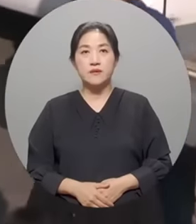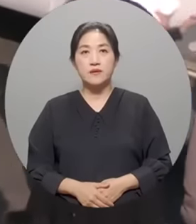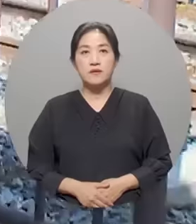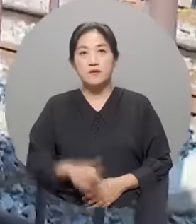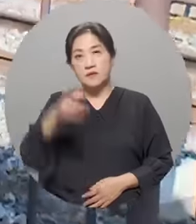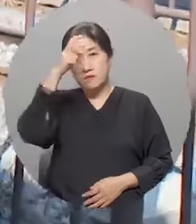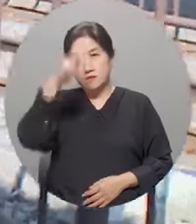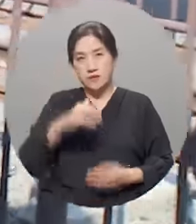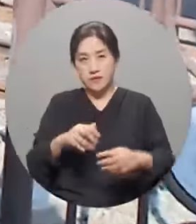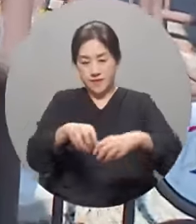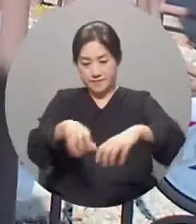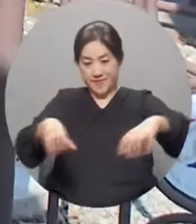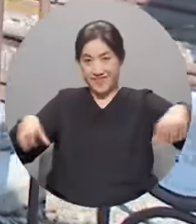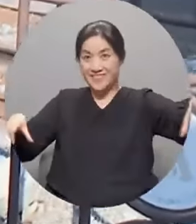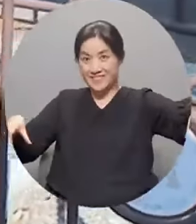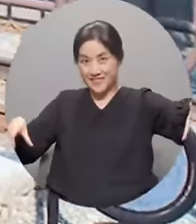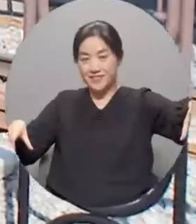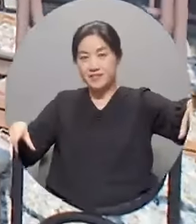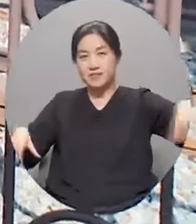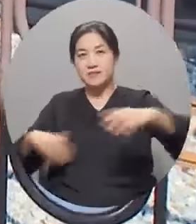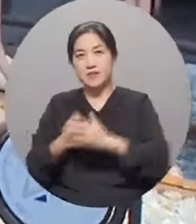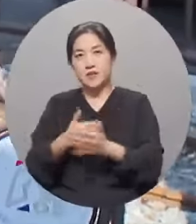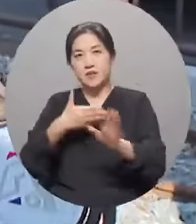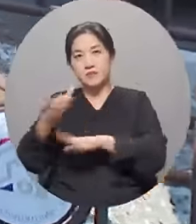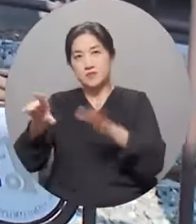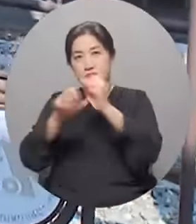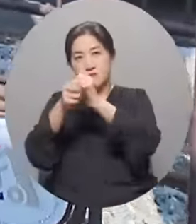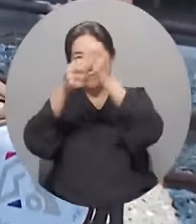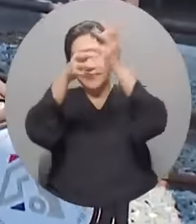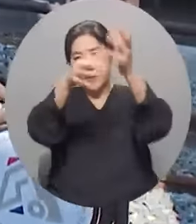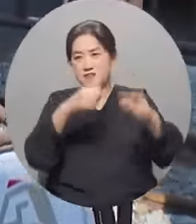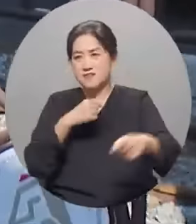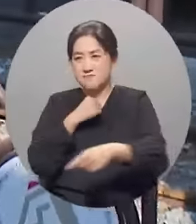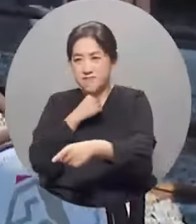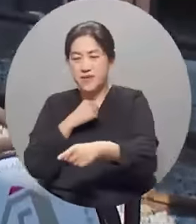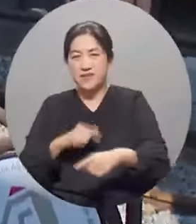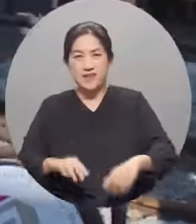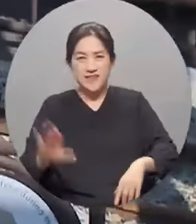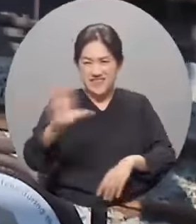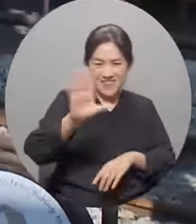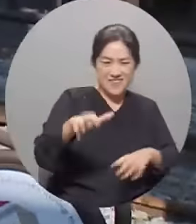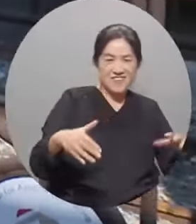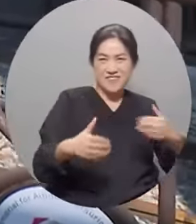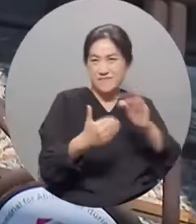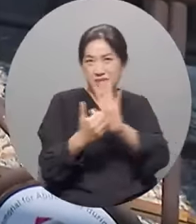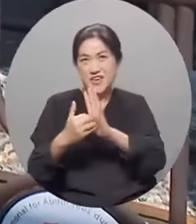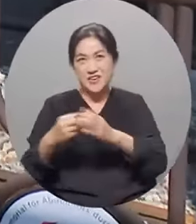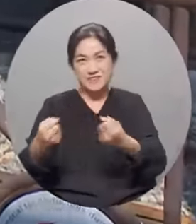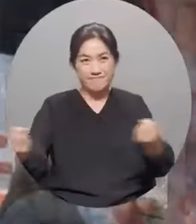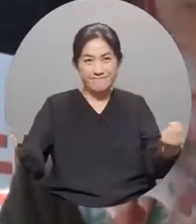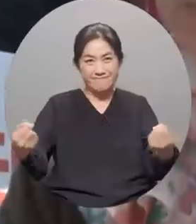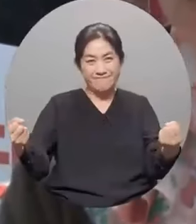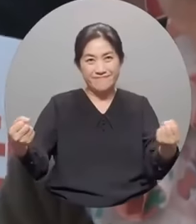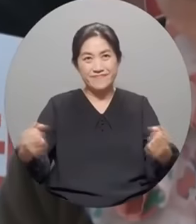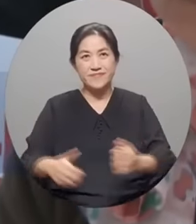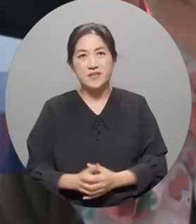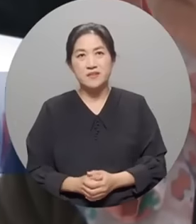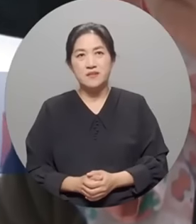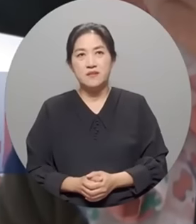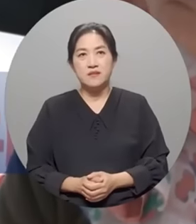경찰이 설치한 이 울타리를 경계로 대북전단을 살포하려는 쪽과 막으려는 쪽의 경계가 이어졌습니다.